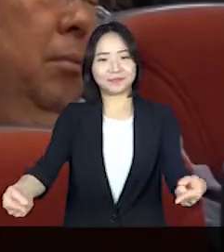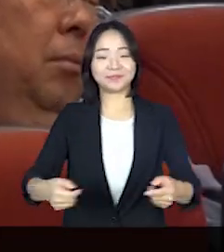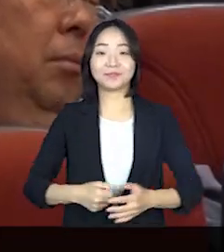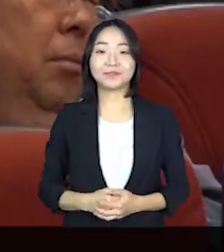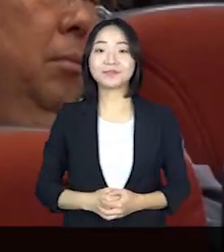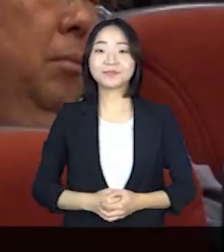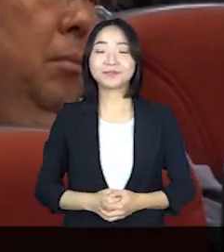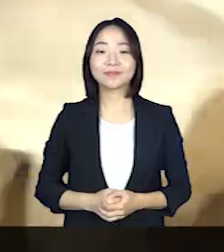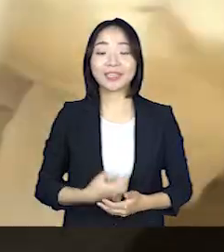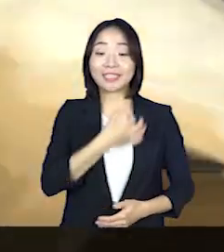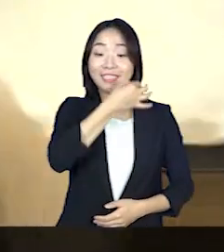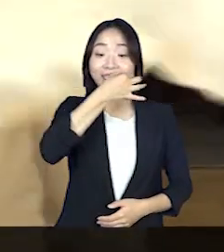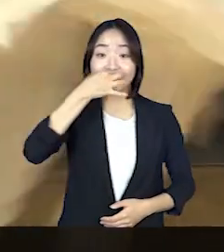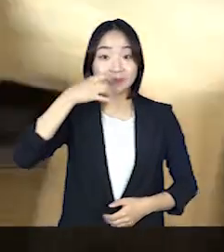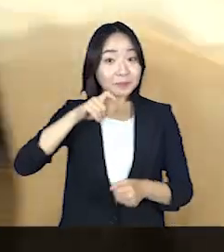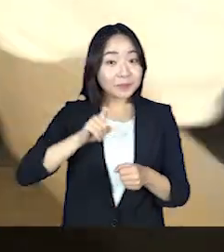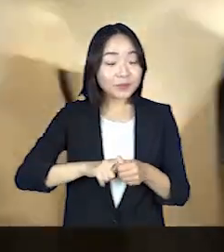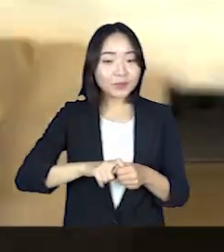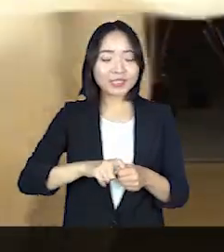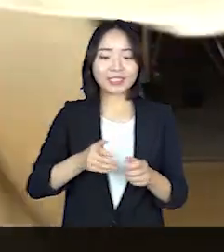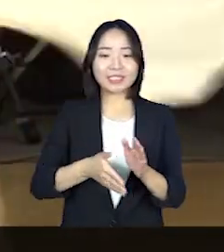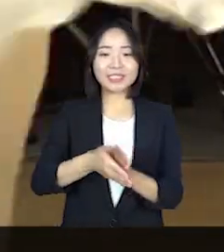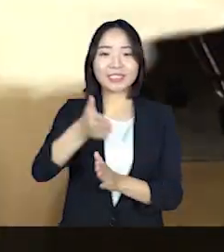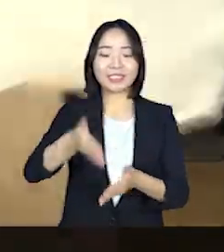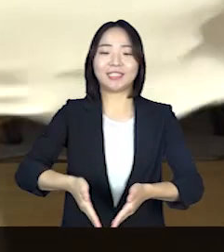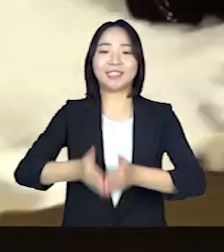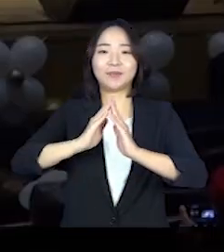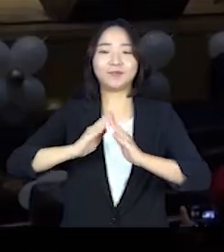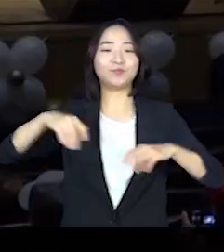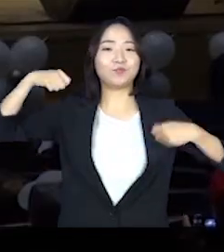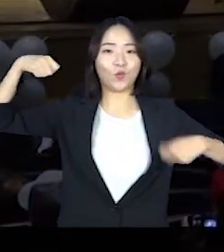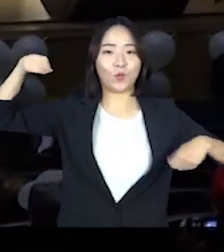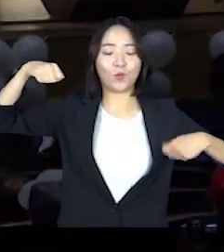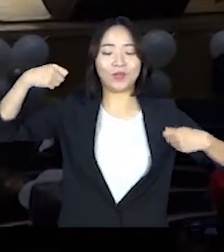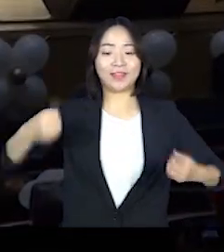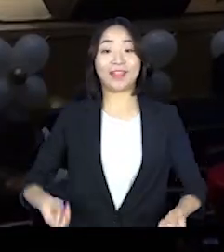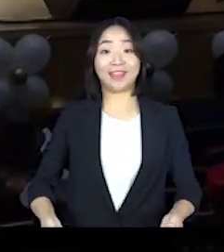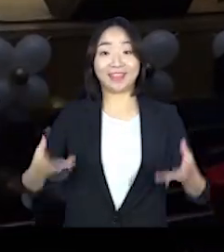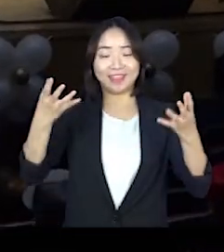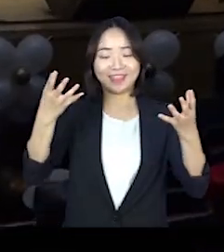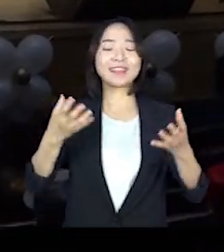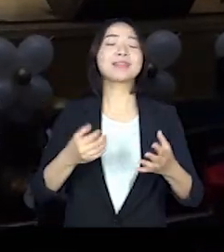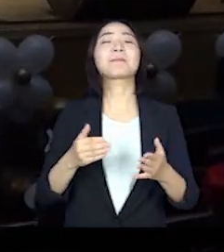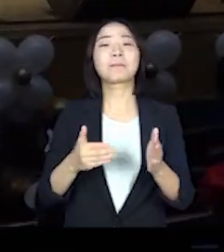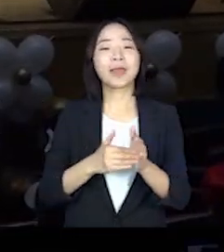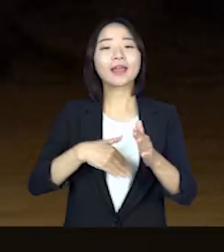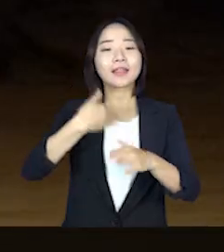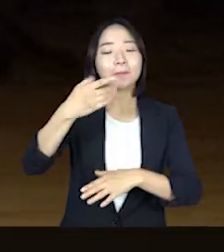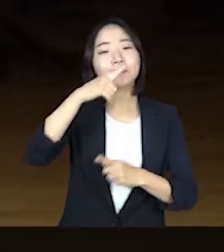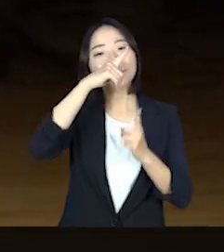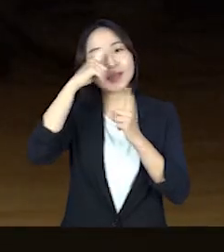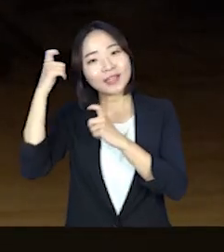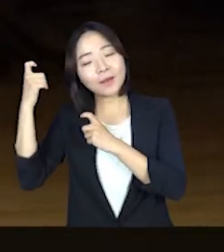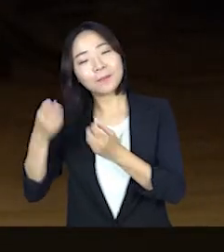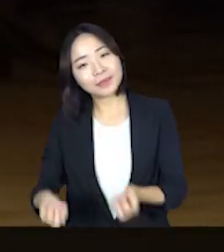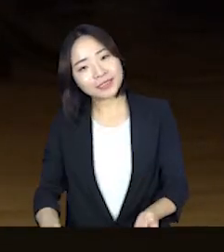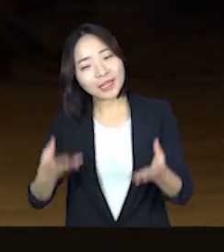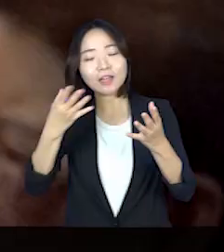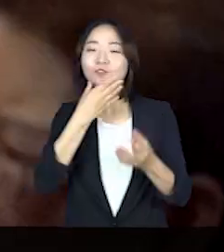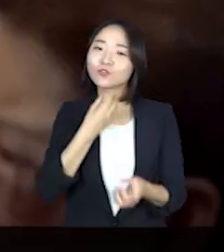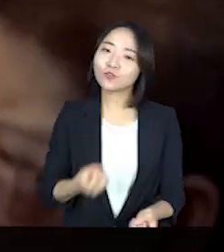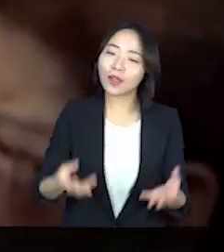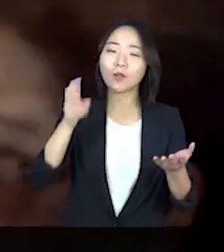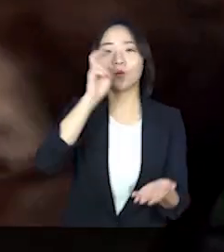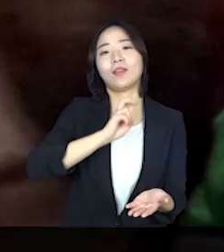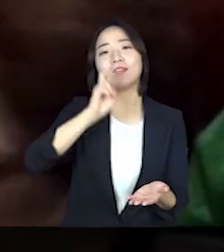가운데 열렸는데요. 행사의 흥을 돋우기 위한 천안시립무용단의 식전공연을 시작으로 기념식과